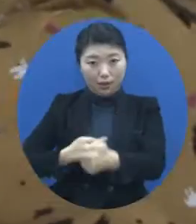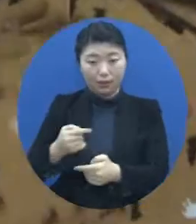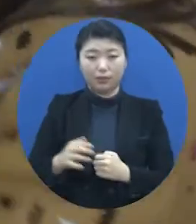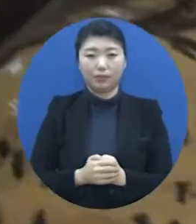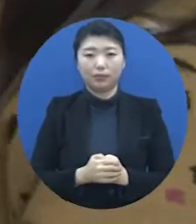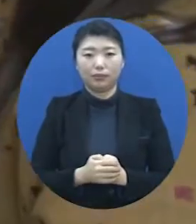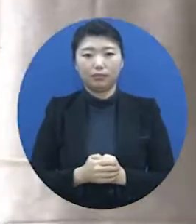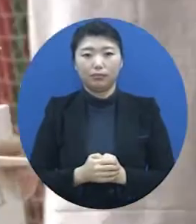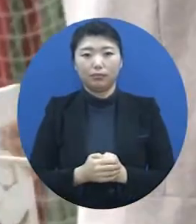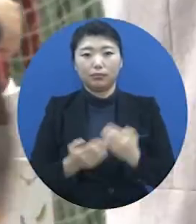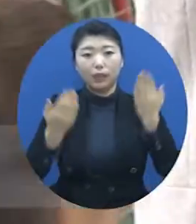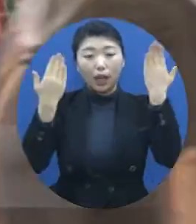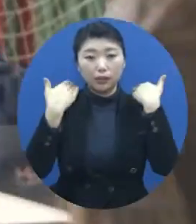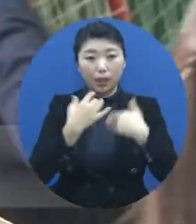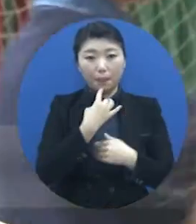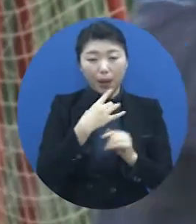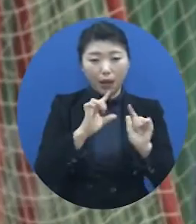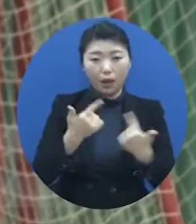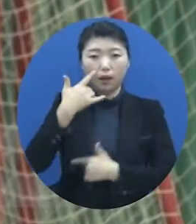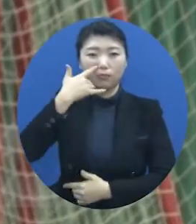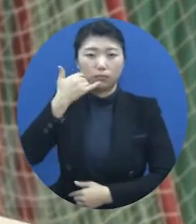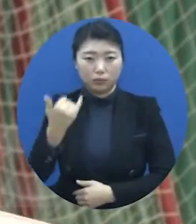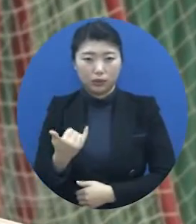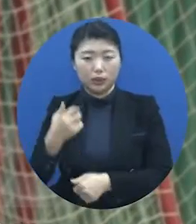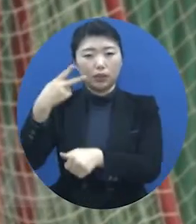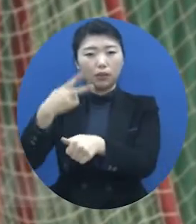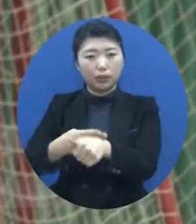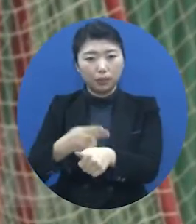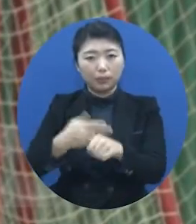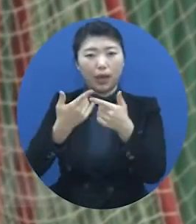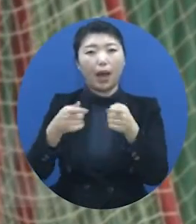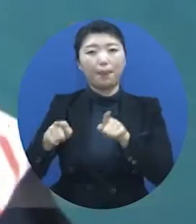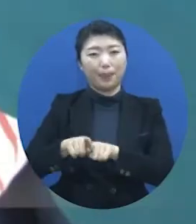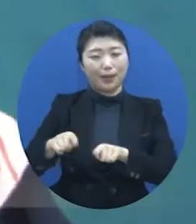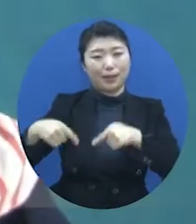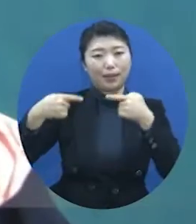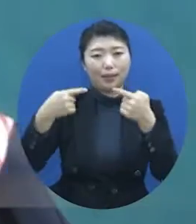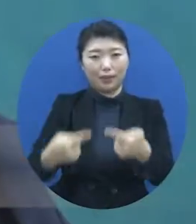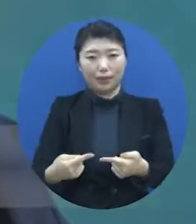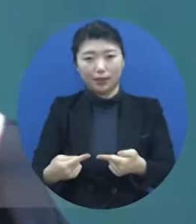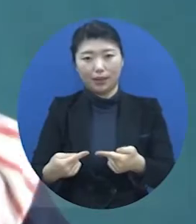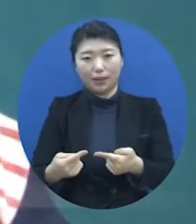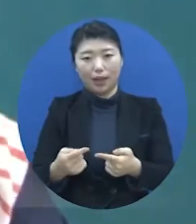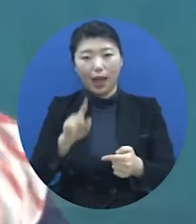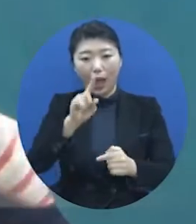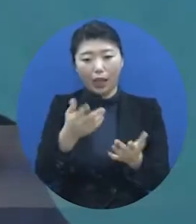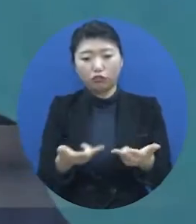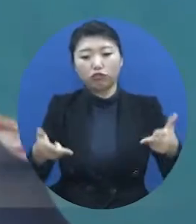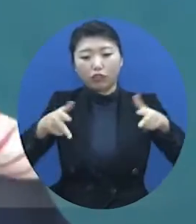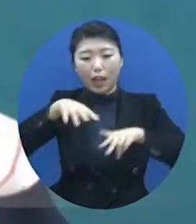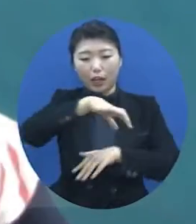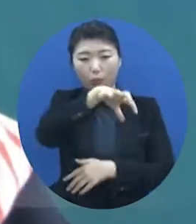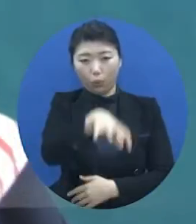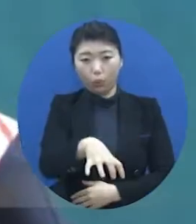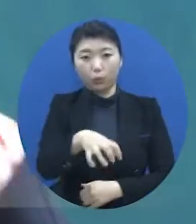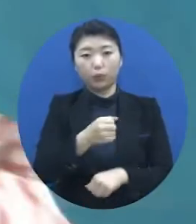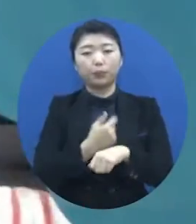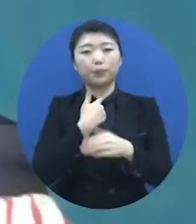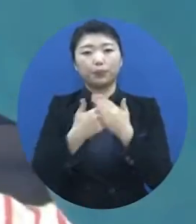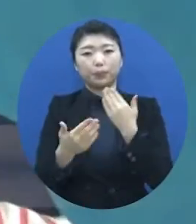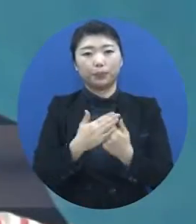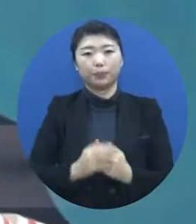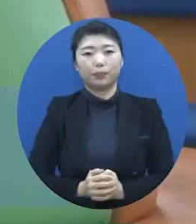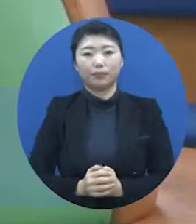있도록 함으로써 학생뿐만 아니라 학부모와 교직원들도 함께 참여하는 한울타리 체험장이